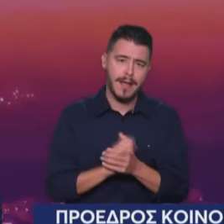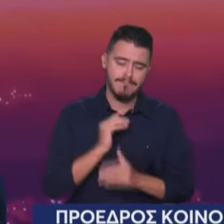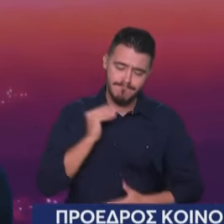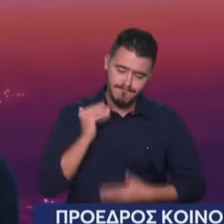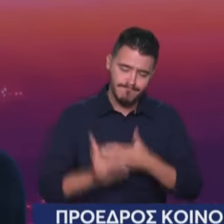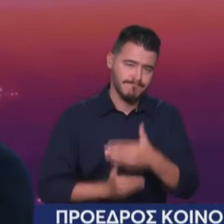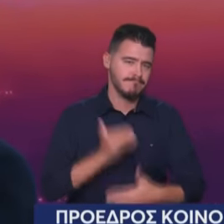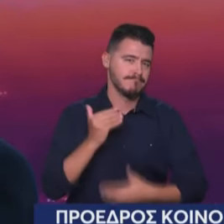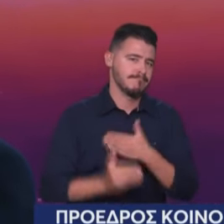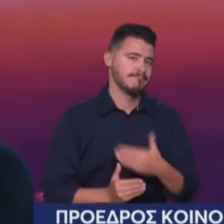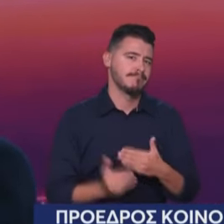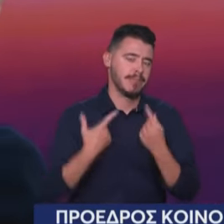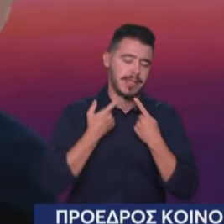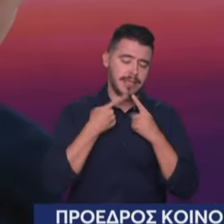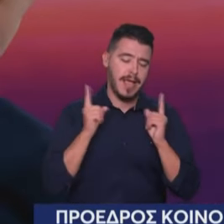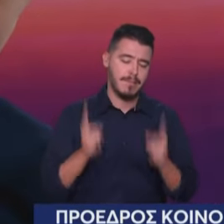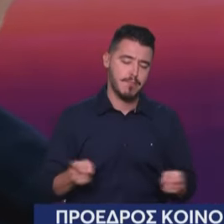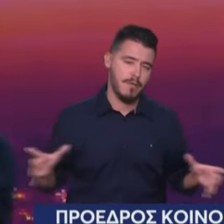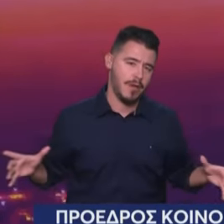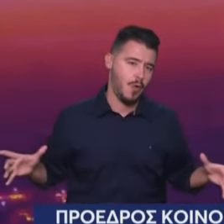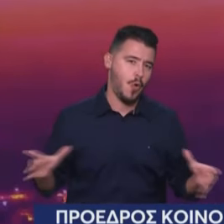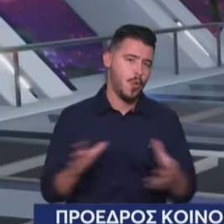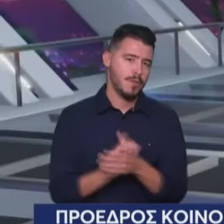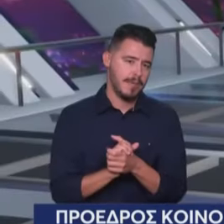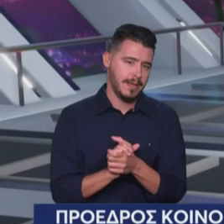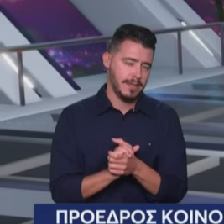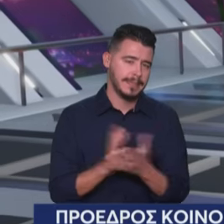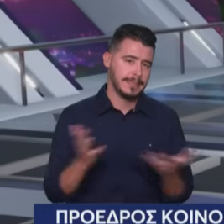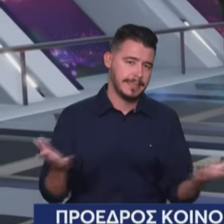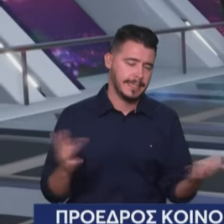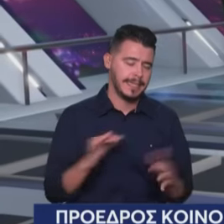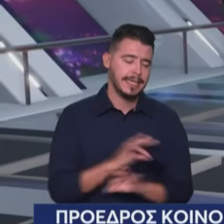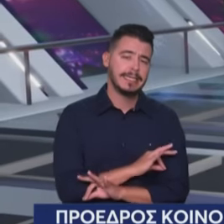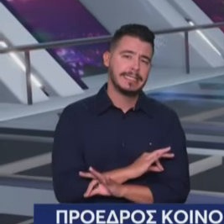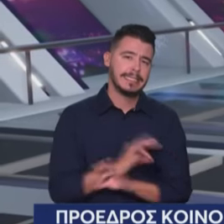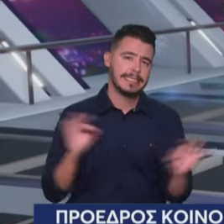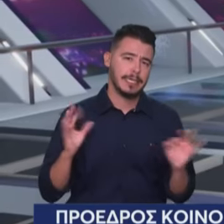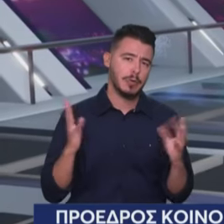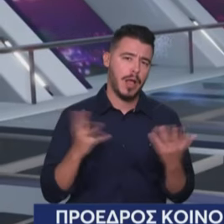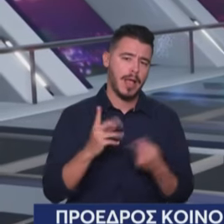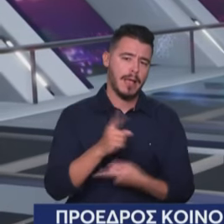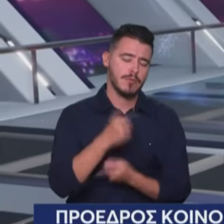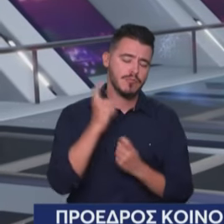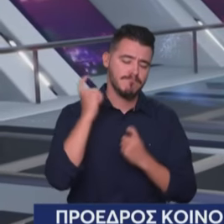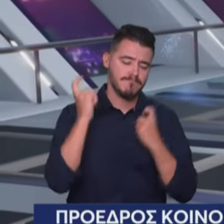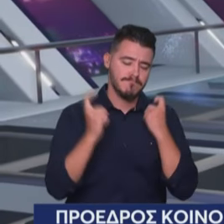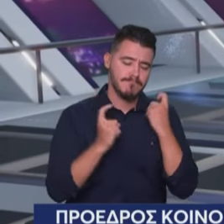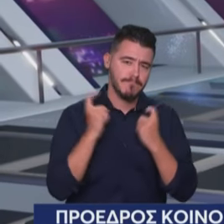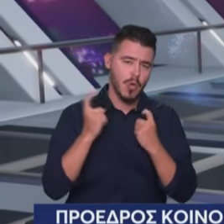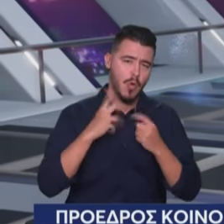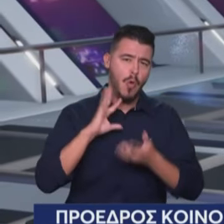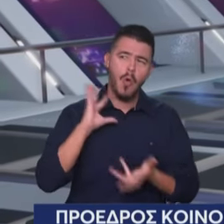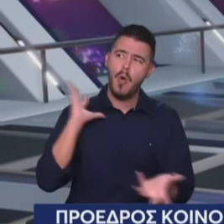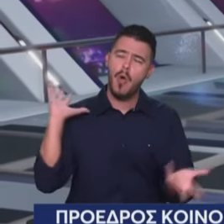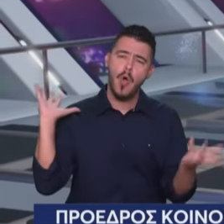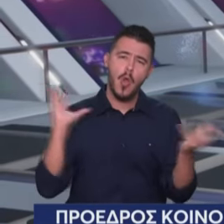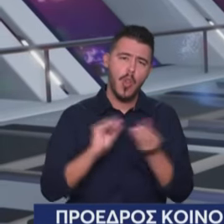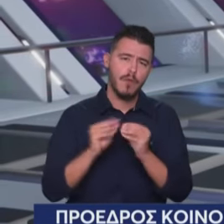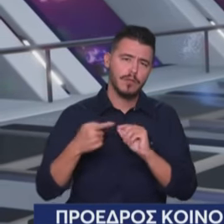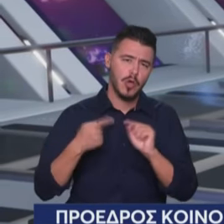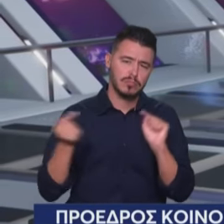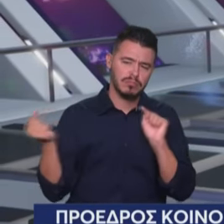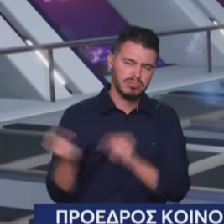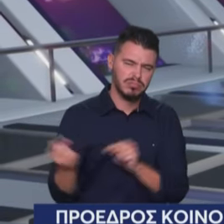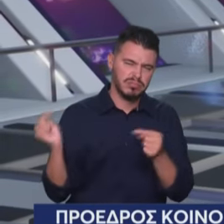συλλογικές μας αποφάσεις. Πραγματικά, αν τις διαβάσει κανείς, θα αναρωτηθεί από πού προκύπτει αυτό το σκηνικό της τεράστιας έντασης. Διότι